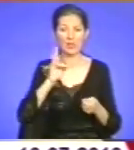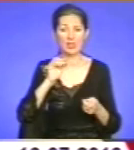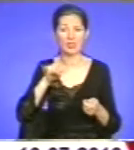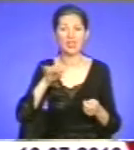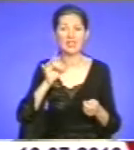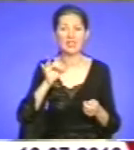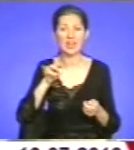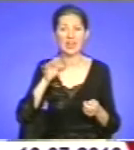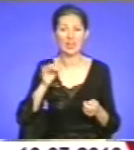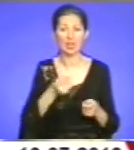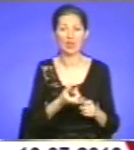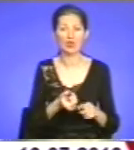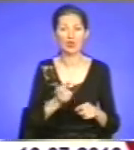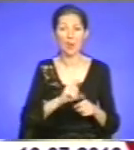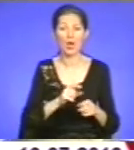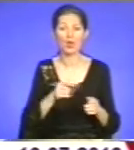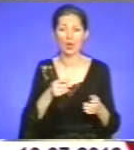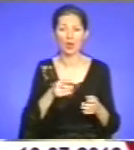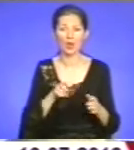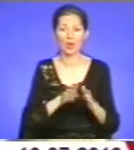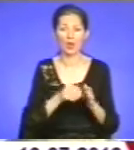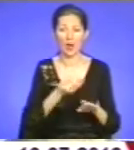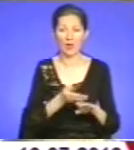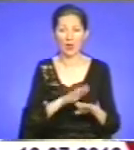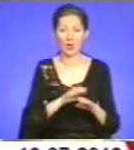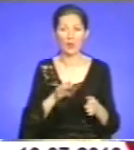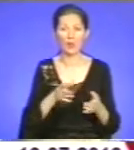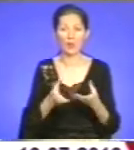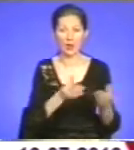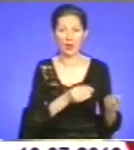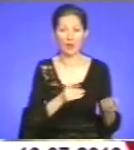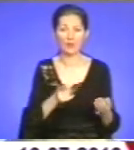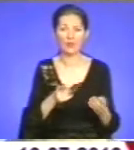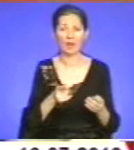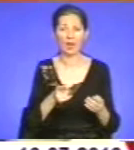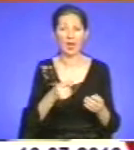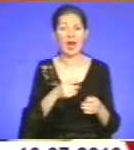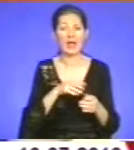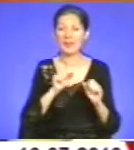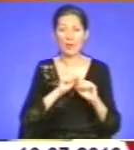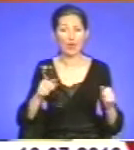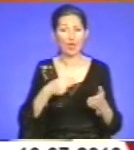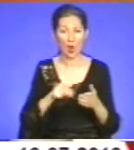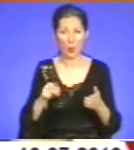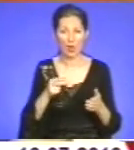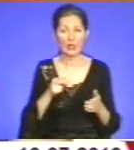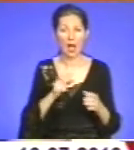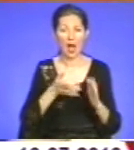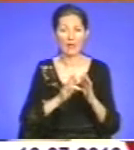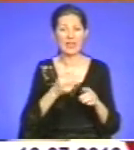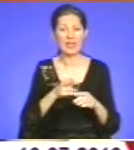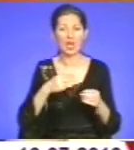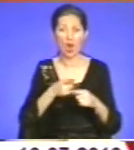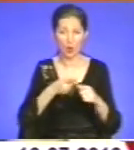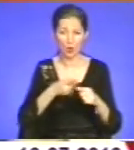шкідливіші, тож баштанні культури другого сорту купувати не варто. Не радять вживати кавуни, які розрізали кілька годин тому. У них